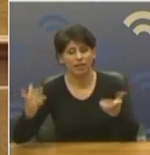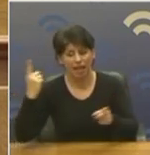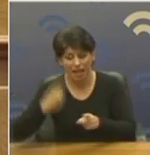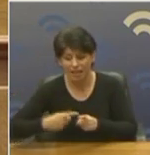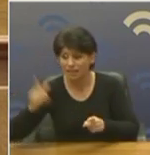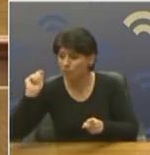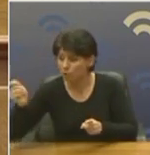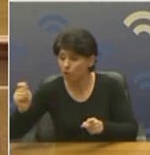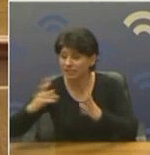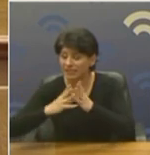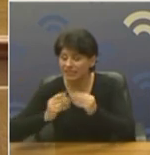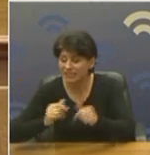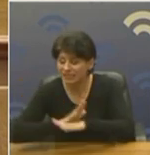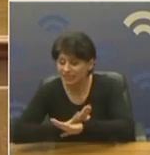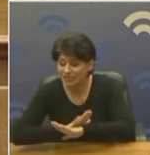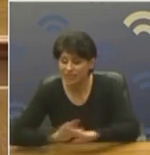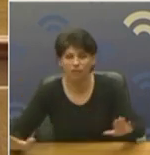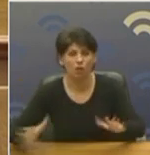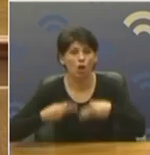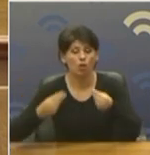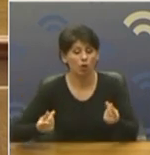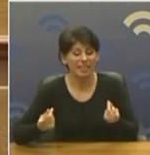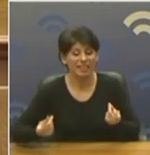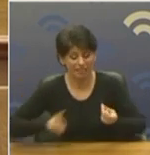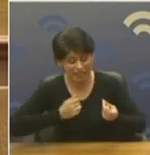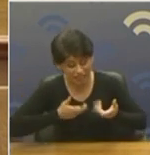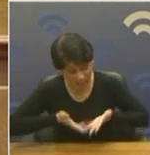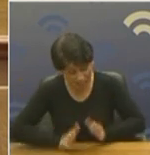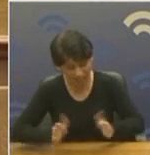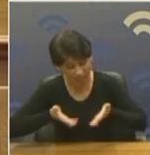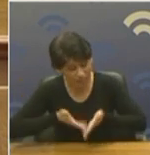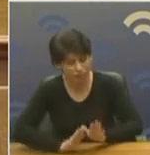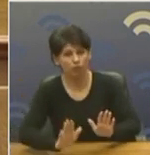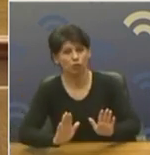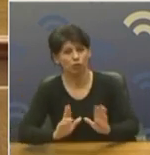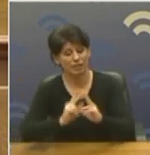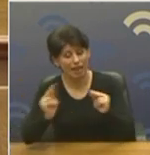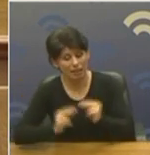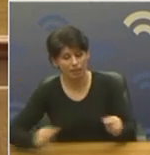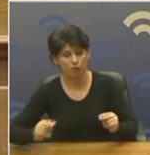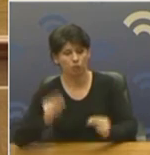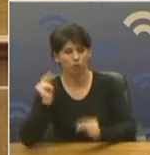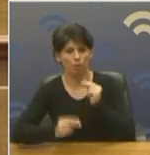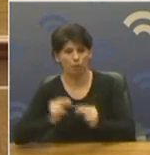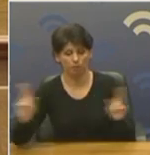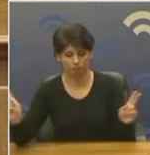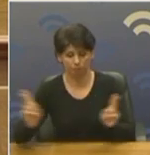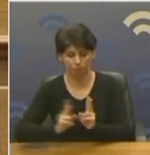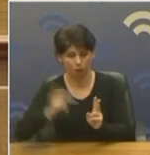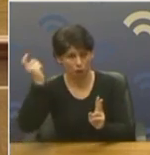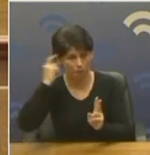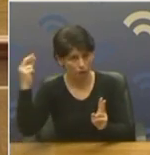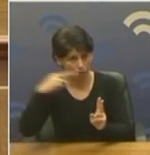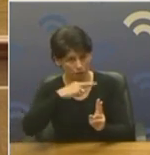Έλληνες πολιτικοί. Καταλάβετε το. Δώστε κίνητρα να γεννήσουν οι Έλληνες, να λύσουμε το δημογραφικό. Το μυαλό του Πρωθυπουργού, στο λέω από